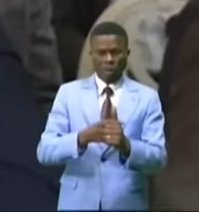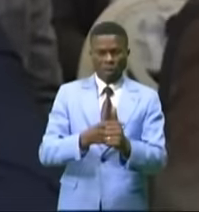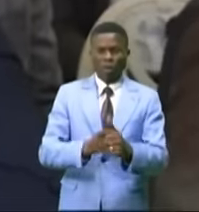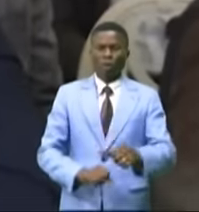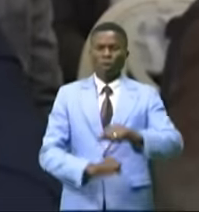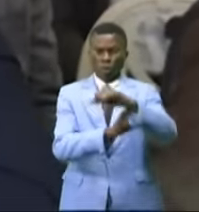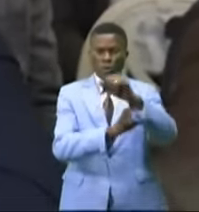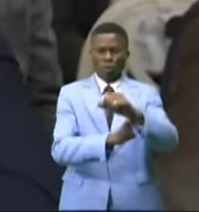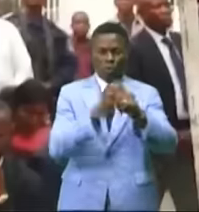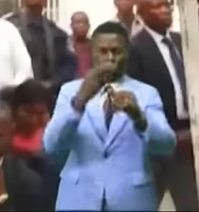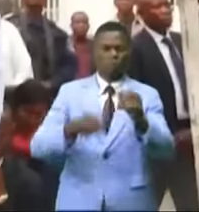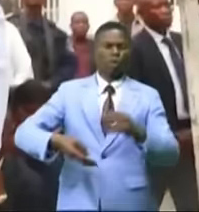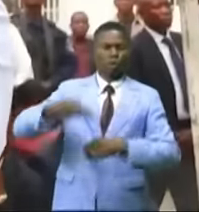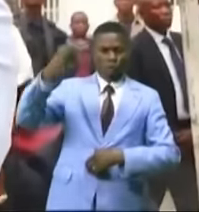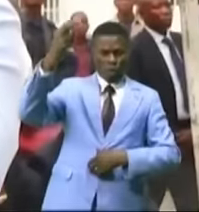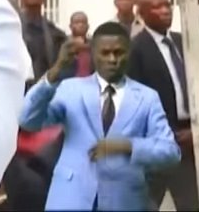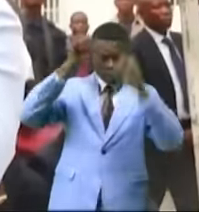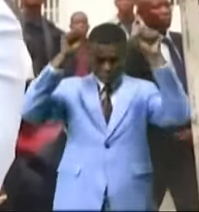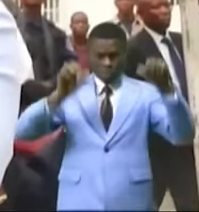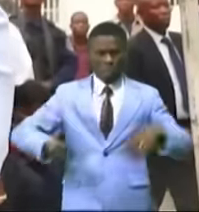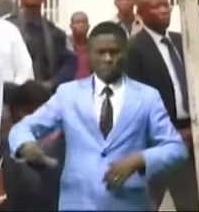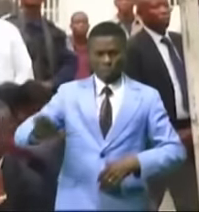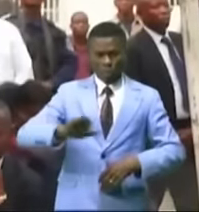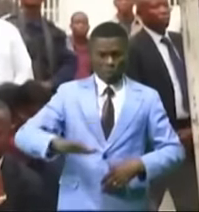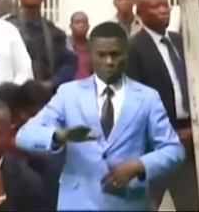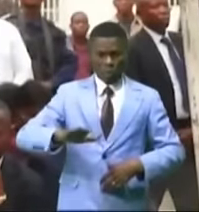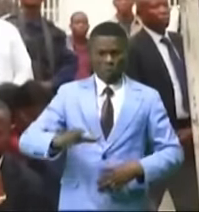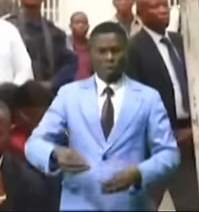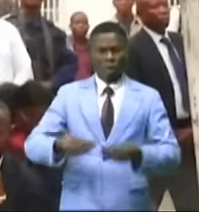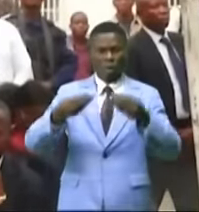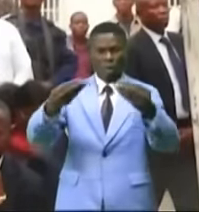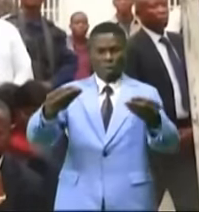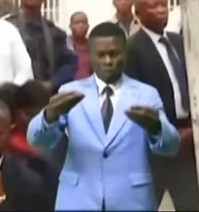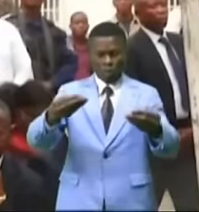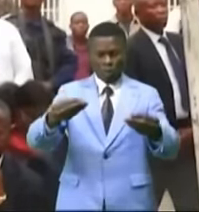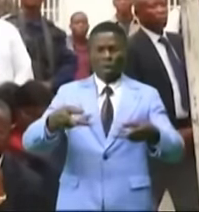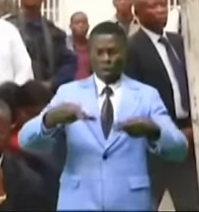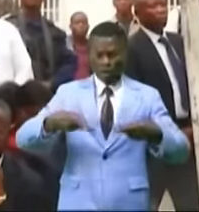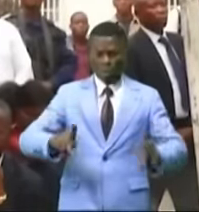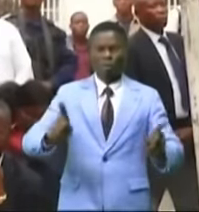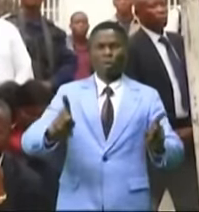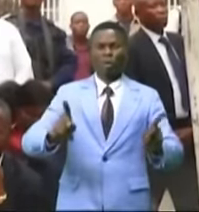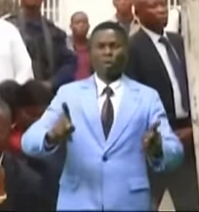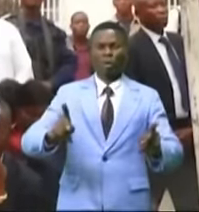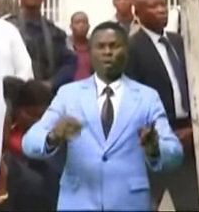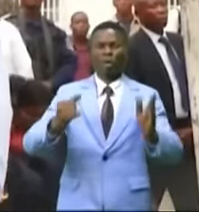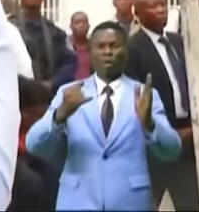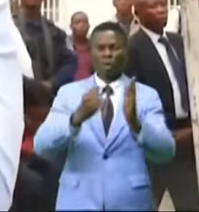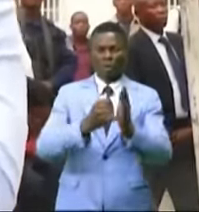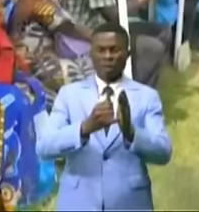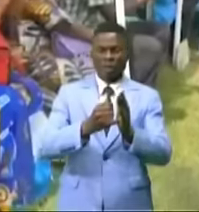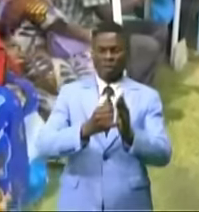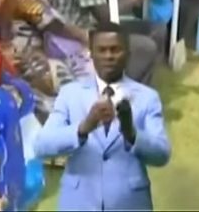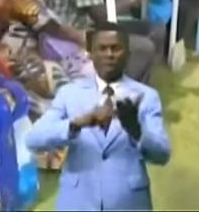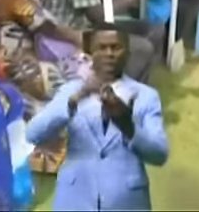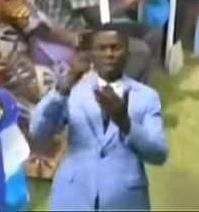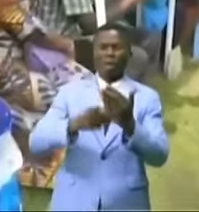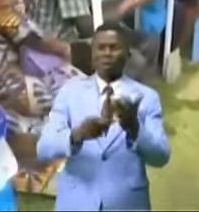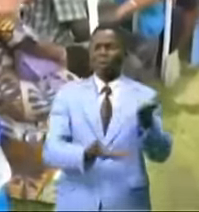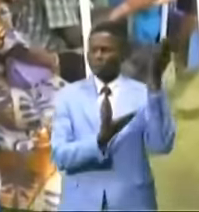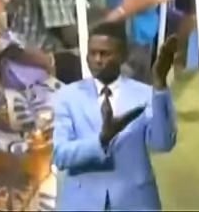au plus haut niveau. Président de la République a fixé cap parmi les 6 axes prioritaires à